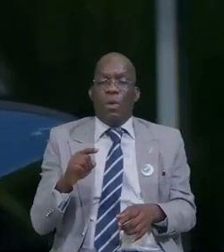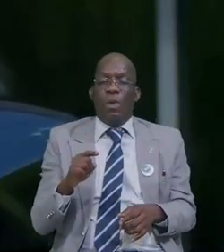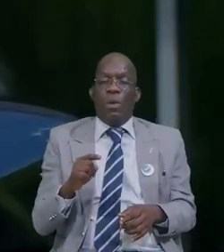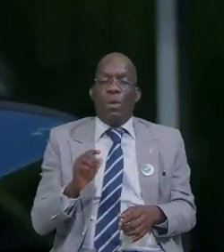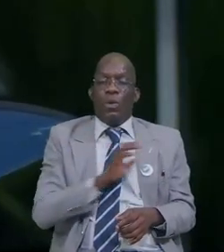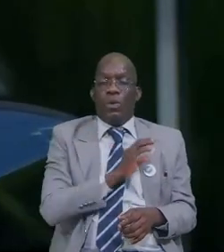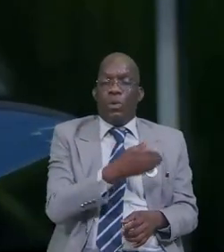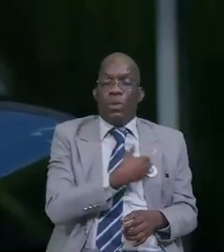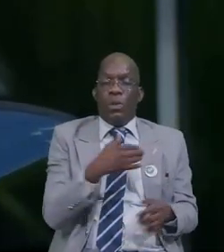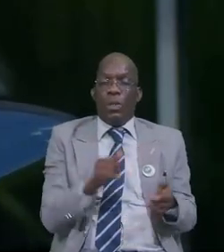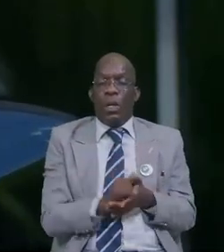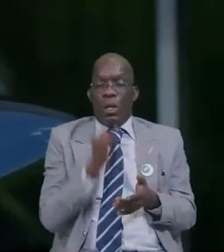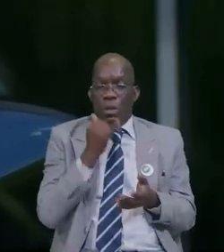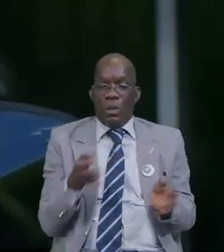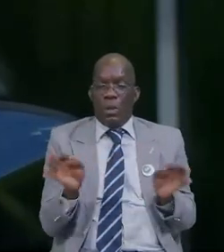âmes.